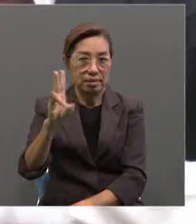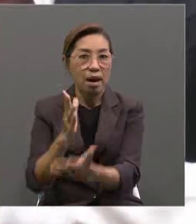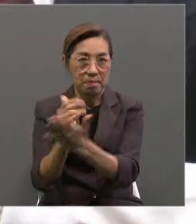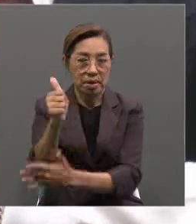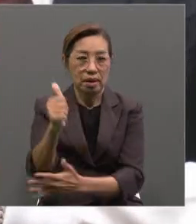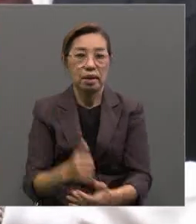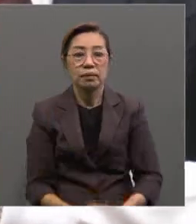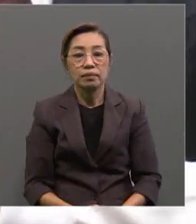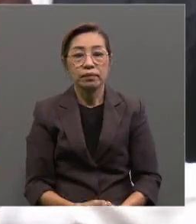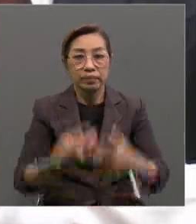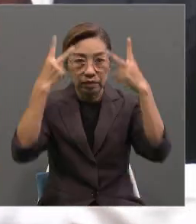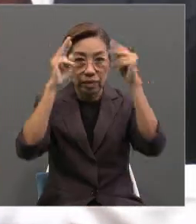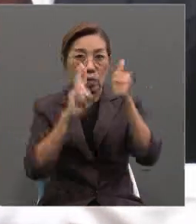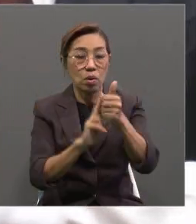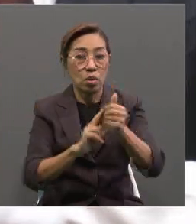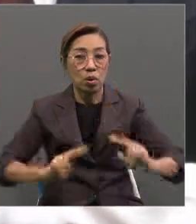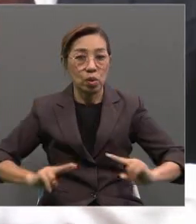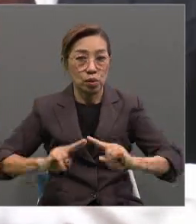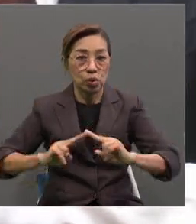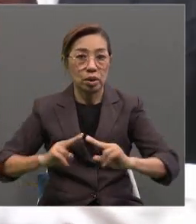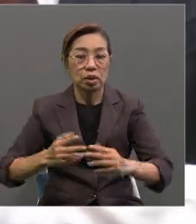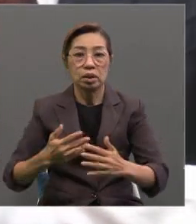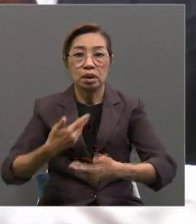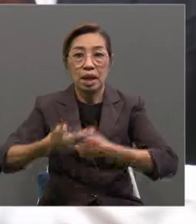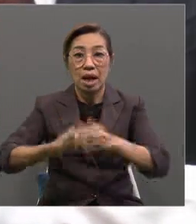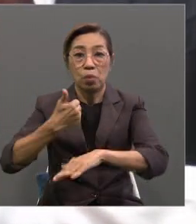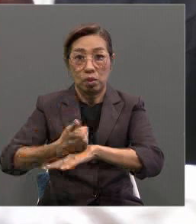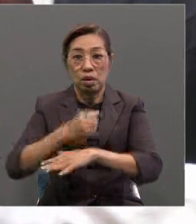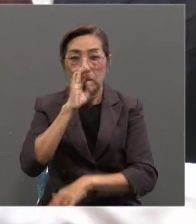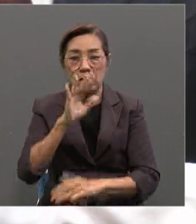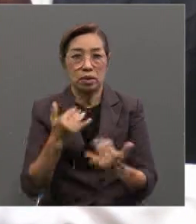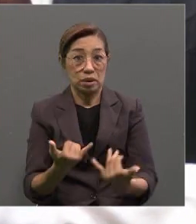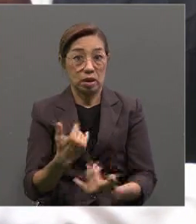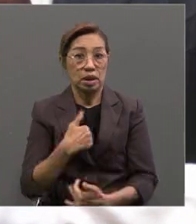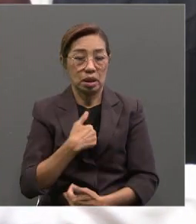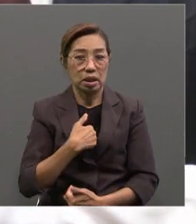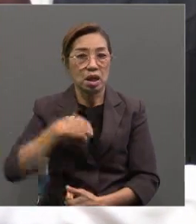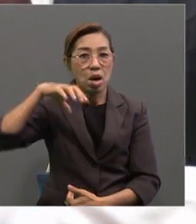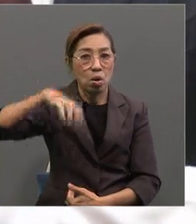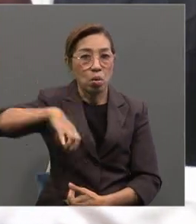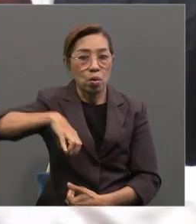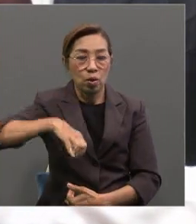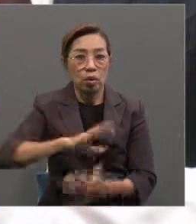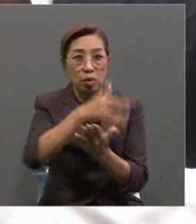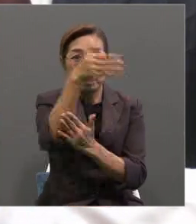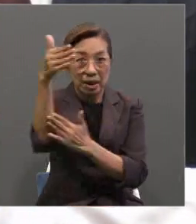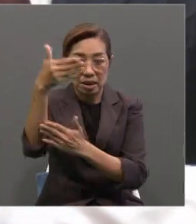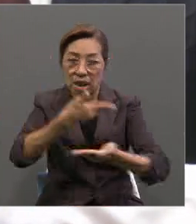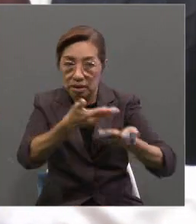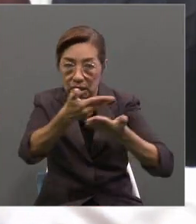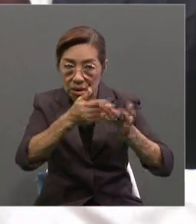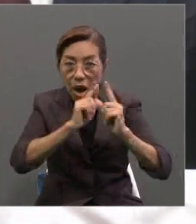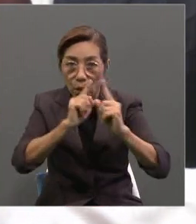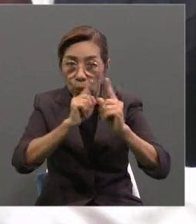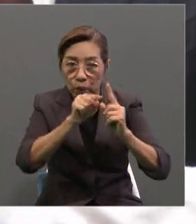ภูมิธรรมเวชยชัยรองนายกรัฐมนตรีและรัฐมนตรีว่าการกระทรวงพาณิชย์บอกนะคะว่าณขณะนี้กรมเจรจาการค้าระหว่างประเทศอยู่ระหว่าง